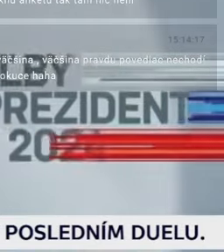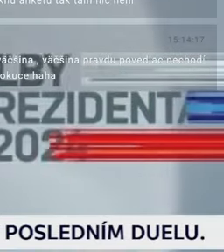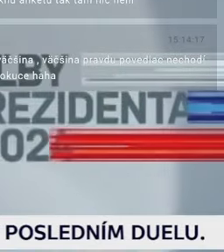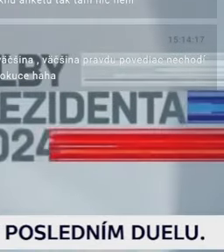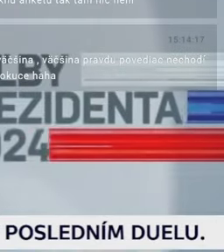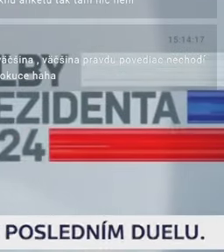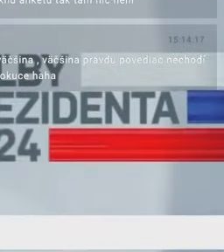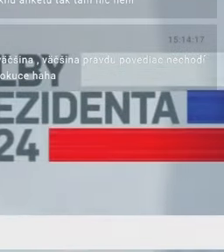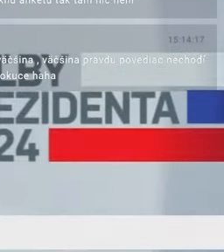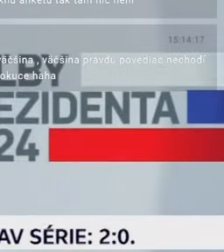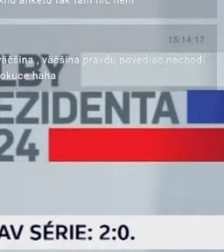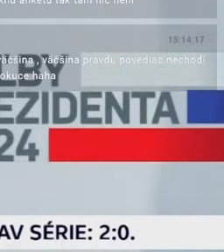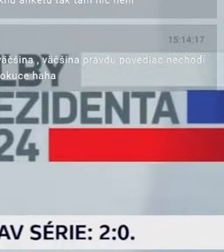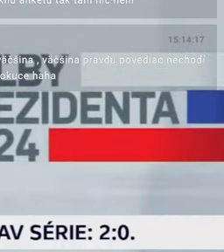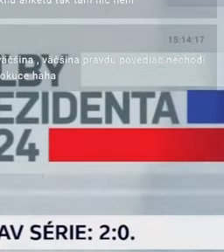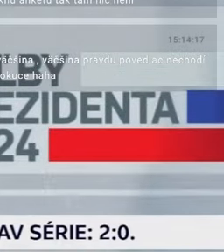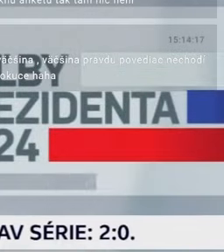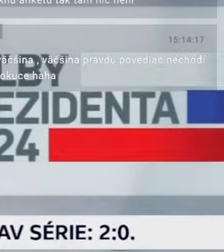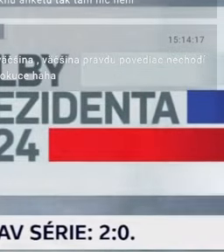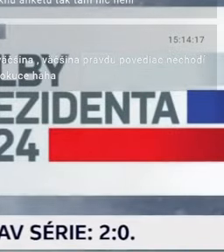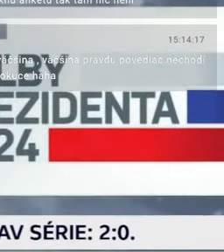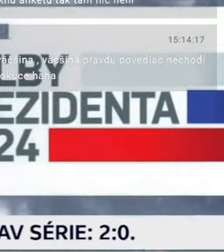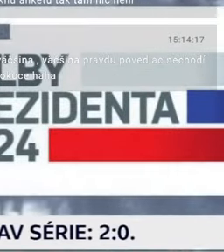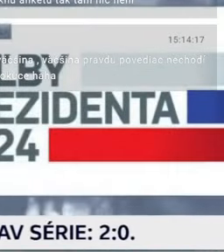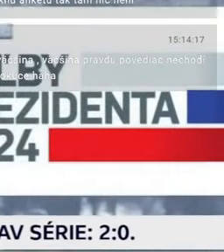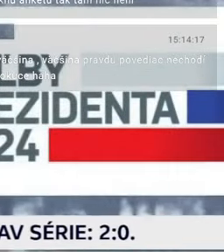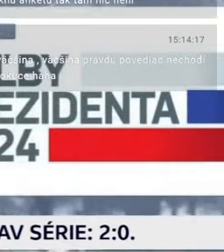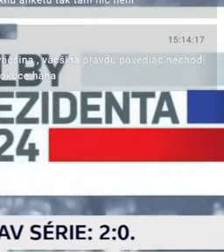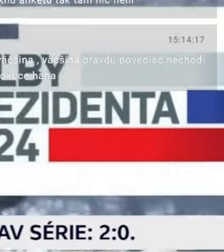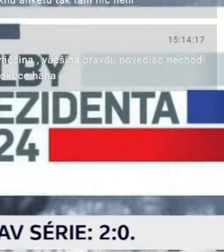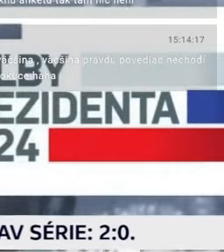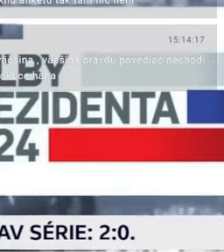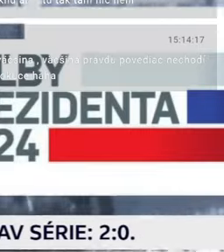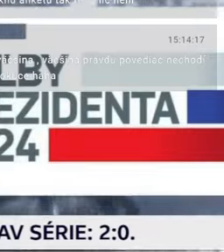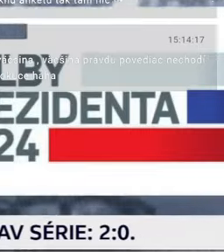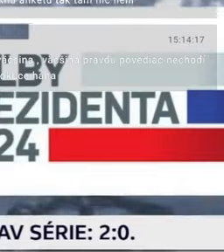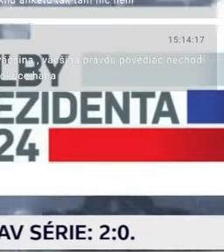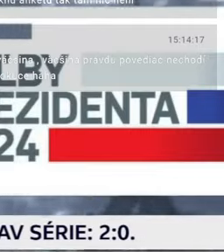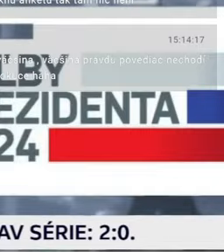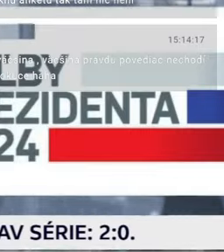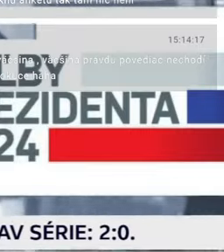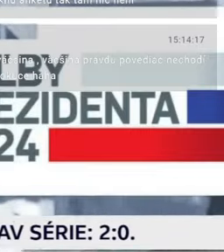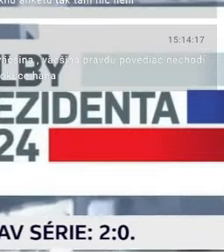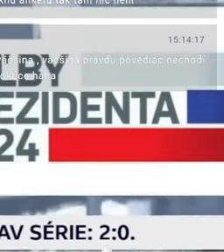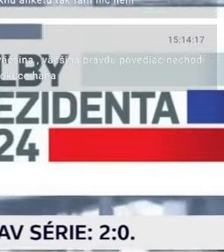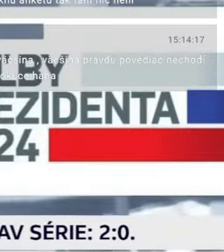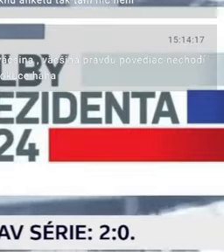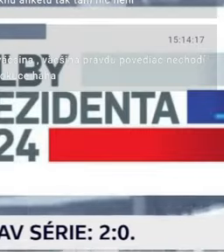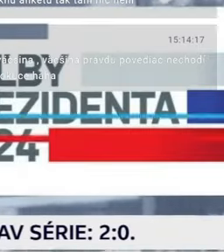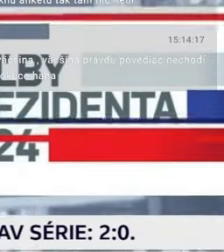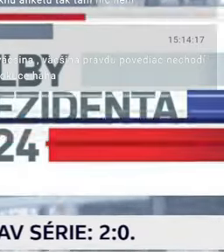voľby prezidenta 2024 volí celé Slovensko Duel